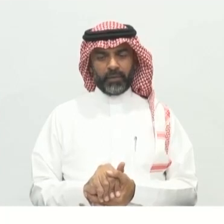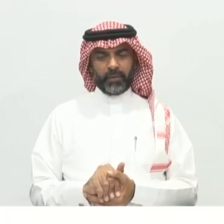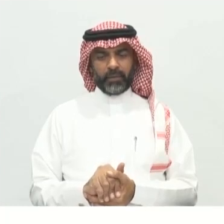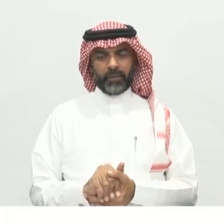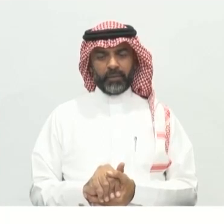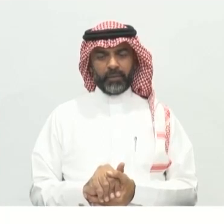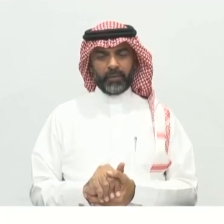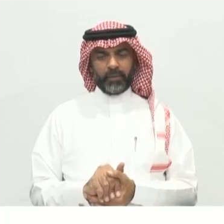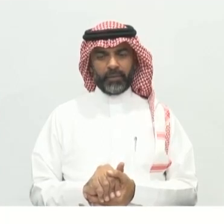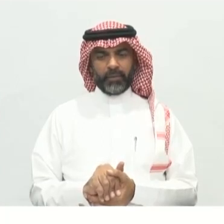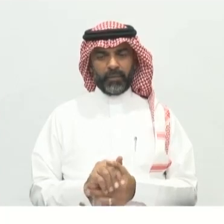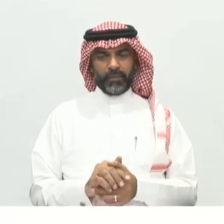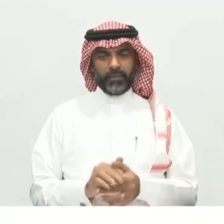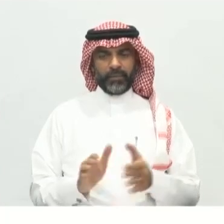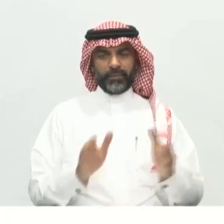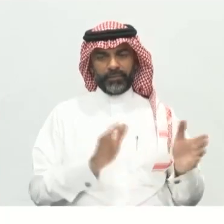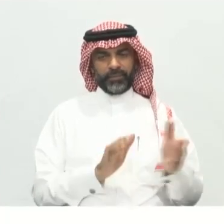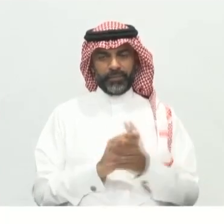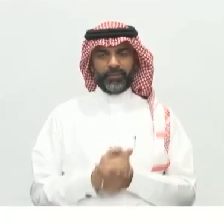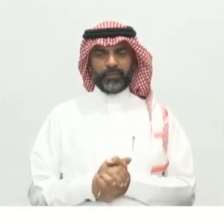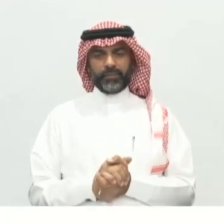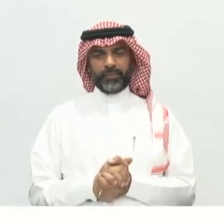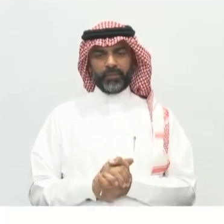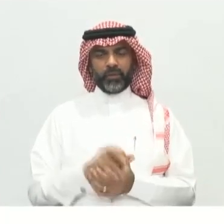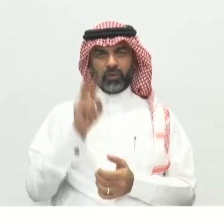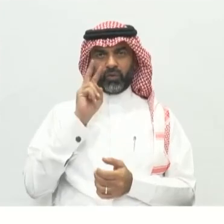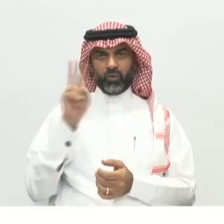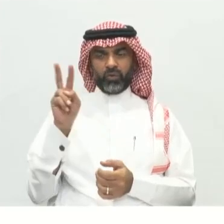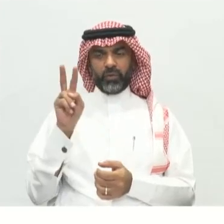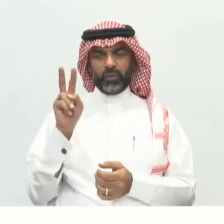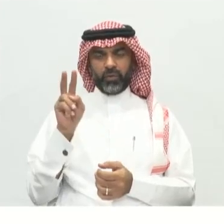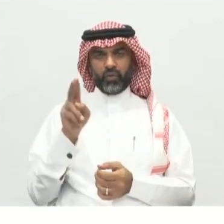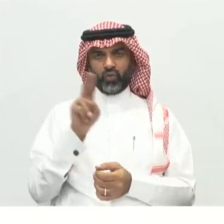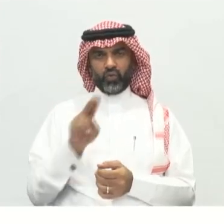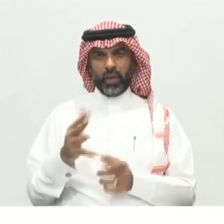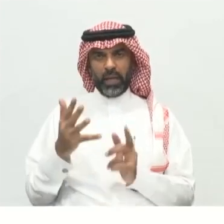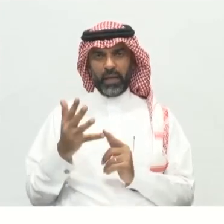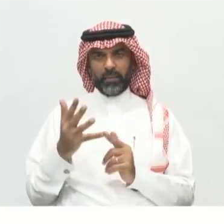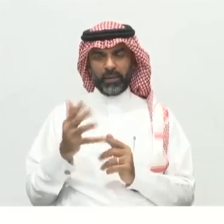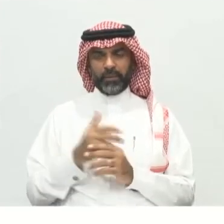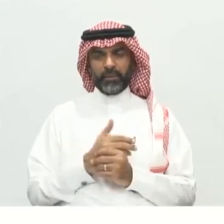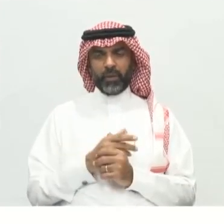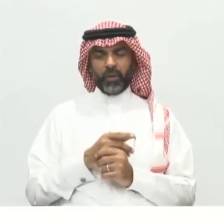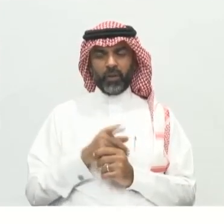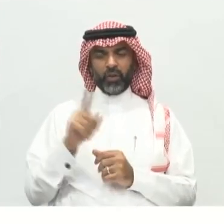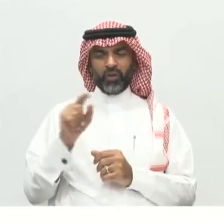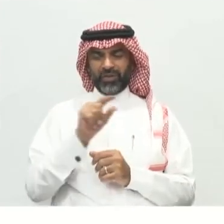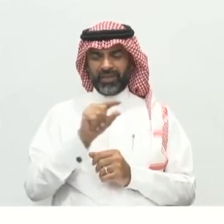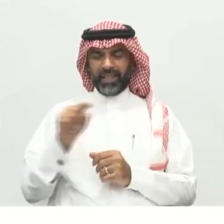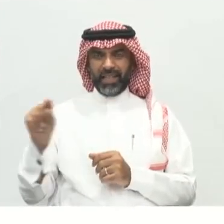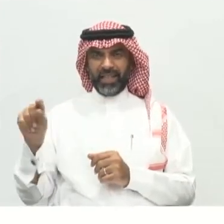هذا النقل نشاهد معا هذه الخوارزميه لدينا التي تعرفنا عليها في الدرس